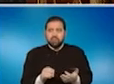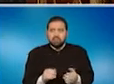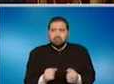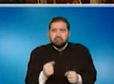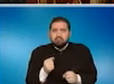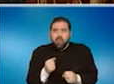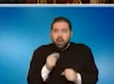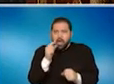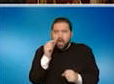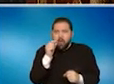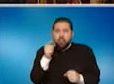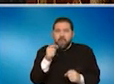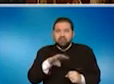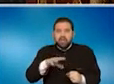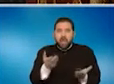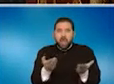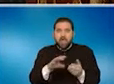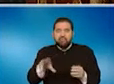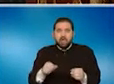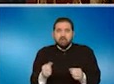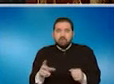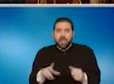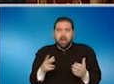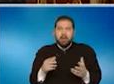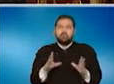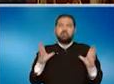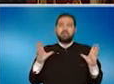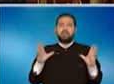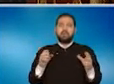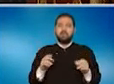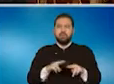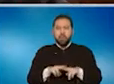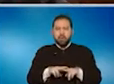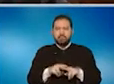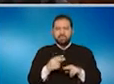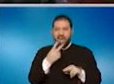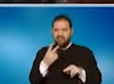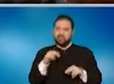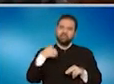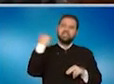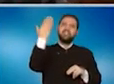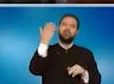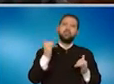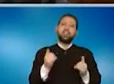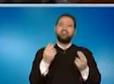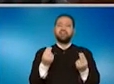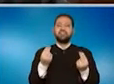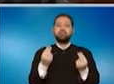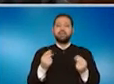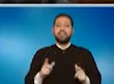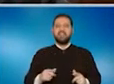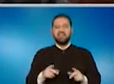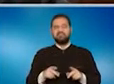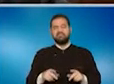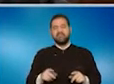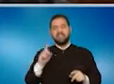în uimire. Un om, iată, un om bun. Dar el a văzut dincolo de această bunătate. Atitudinea bătrânului plină